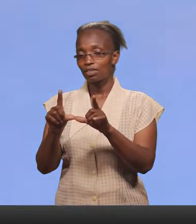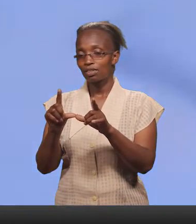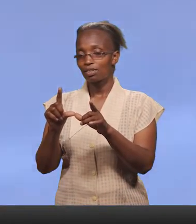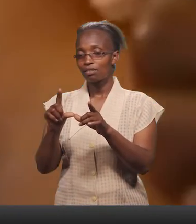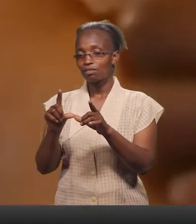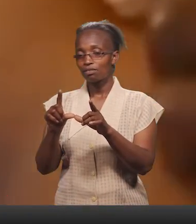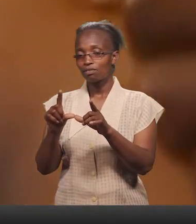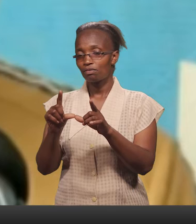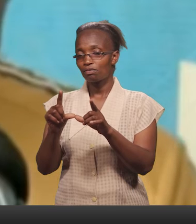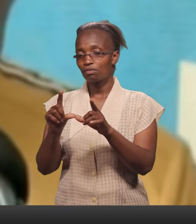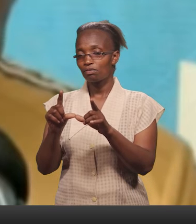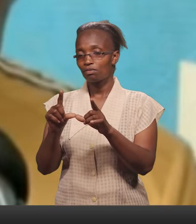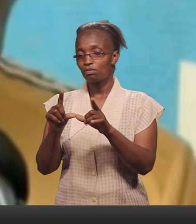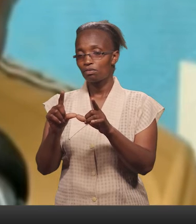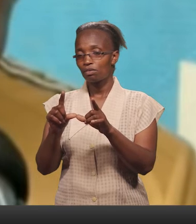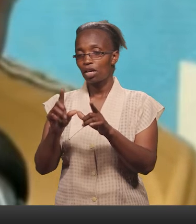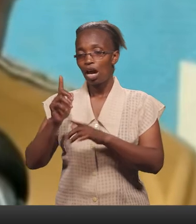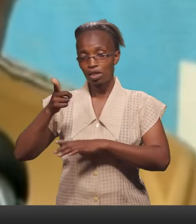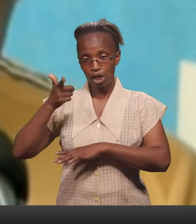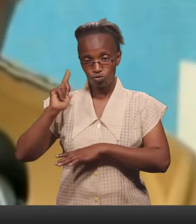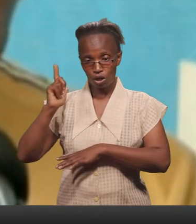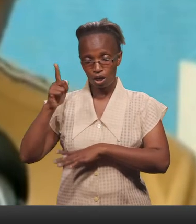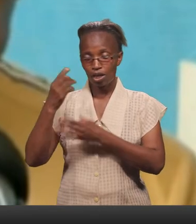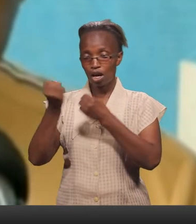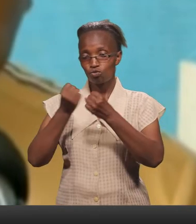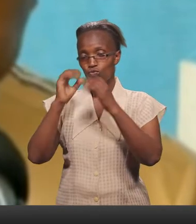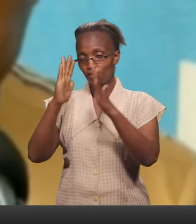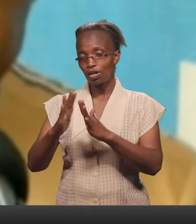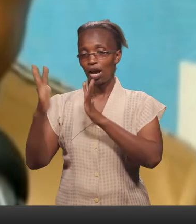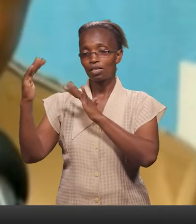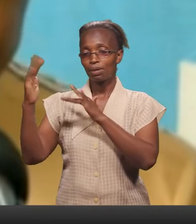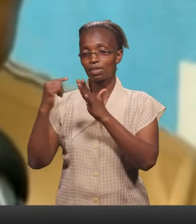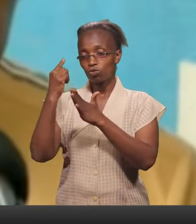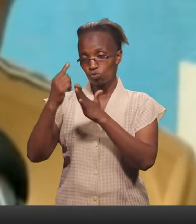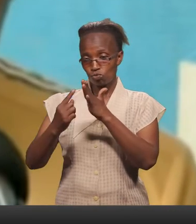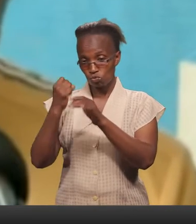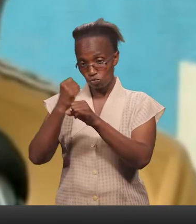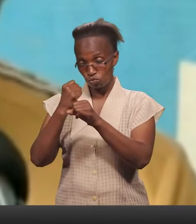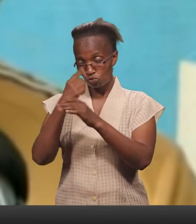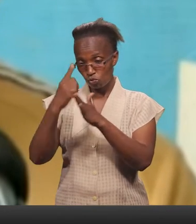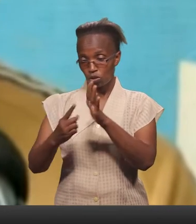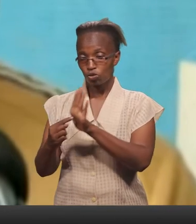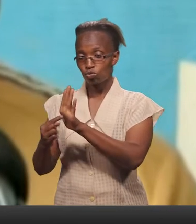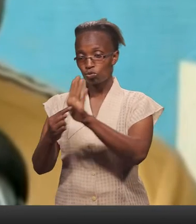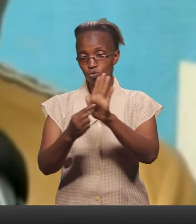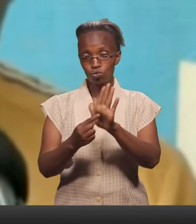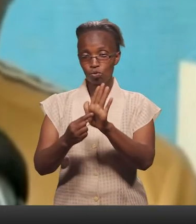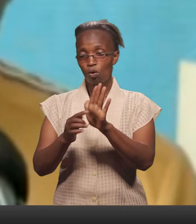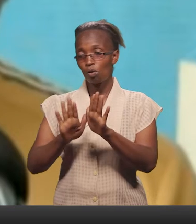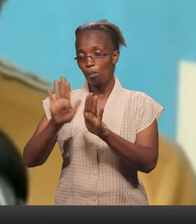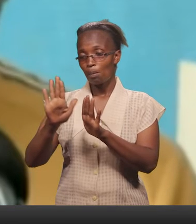siku 14. Unvaccinated truck drivers shall be required, however, to be in possession of negative